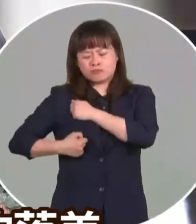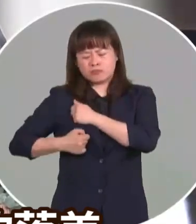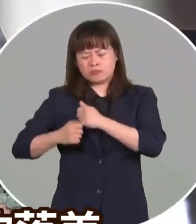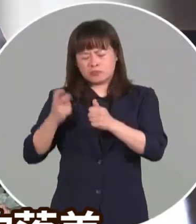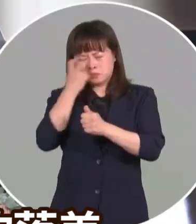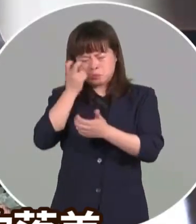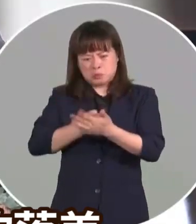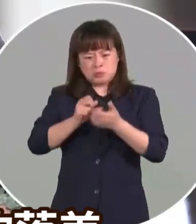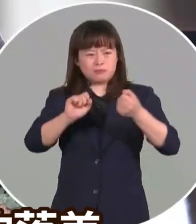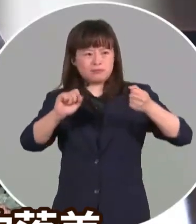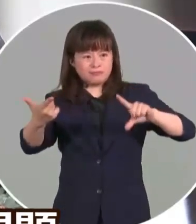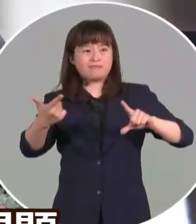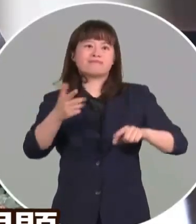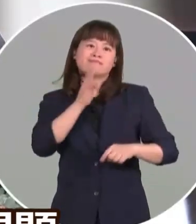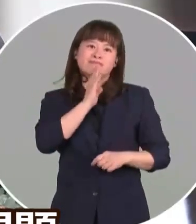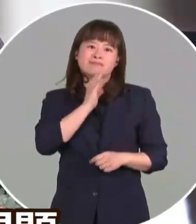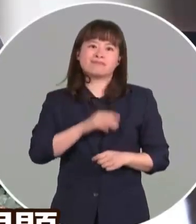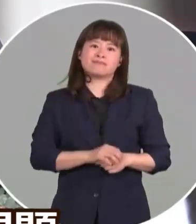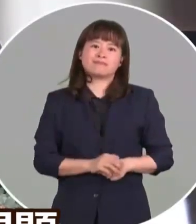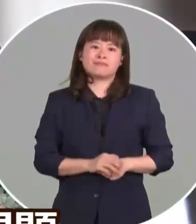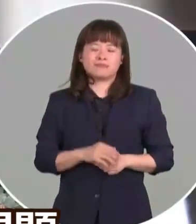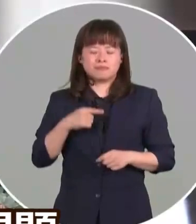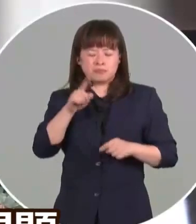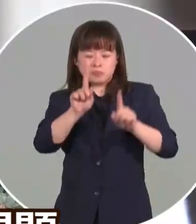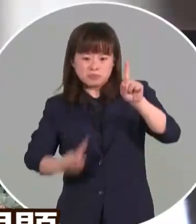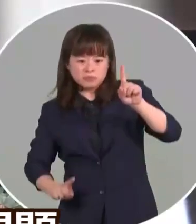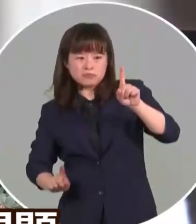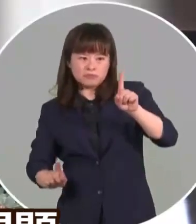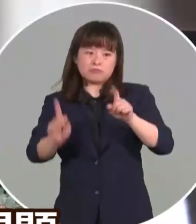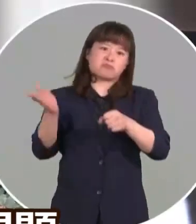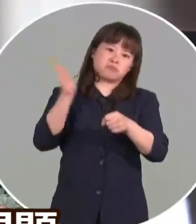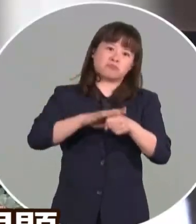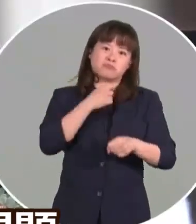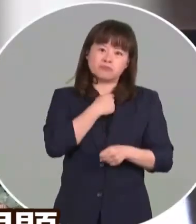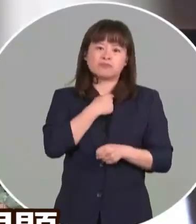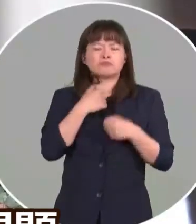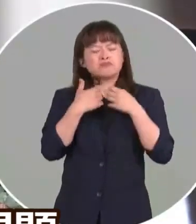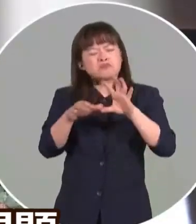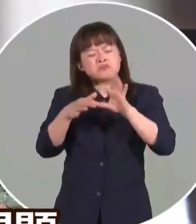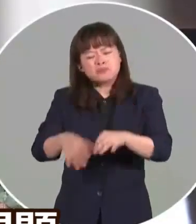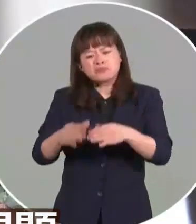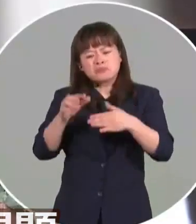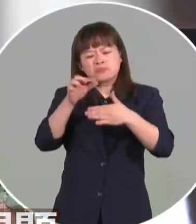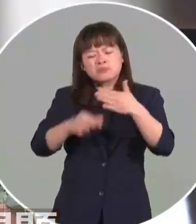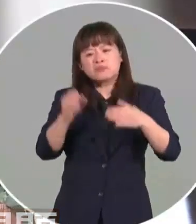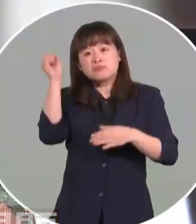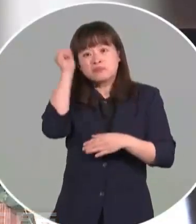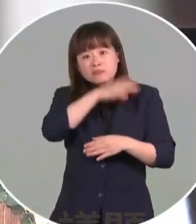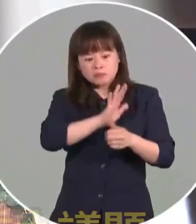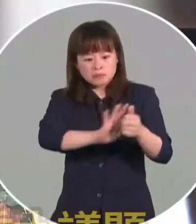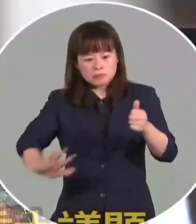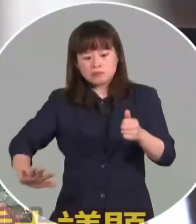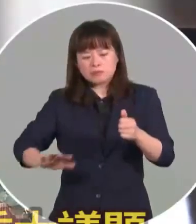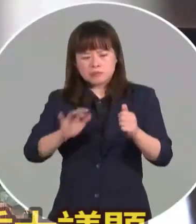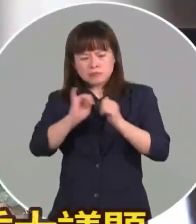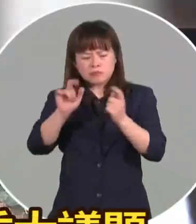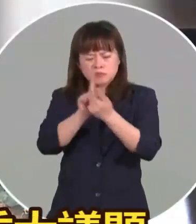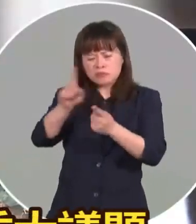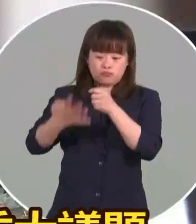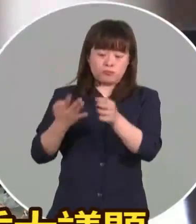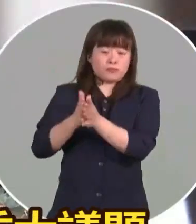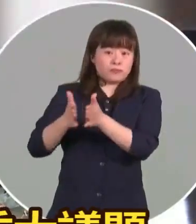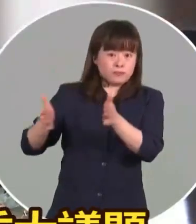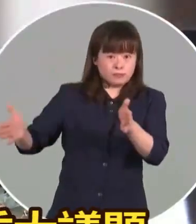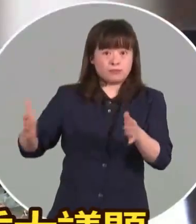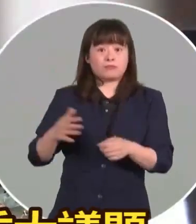制度的落差，我们必须把落差补起来，不要因为制度的不周全影响了社会对军队的观